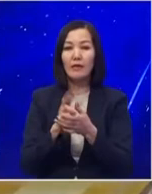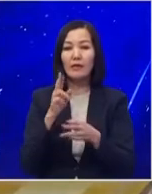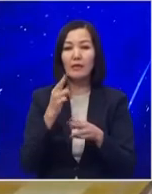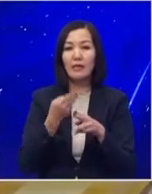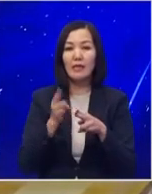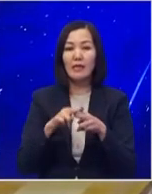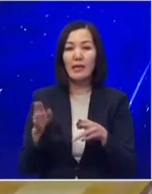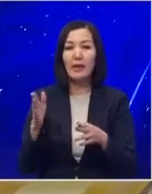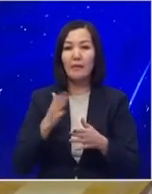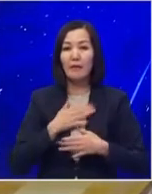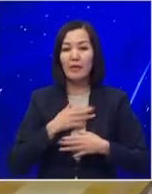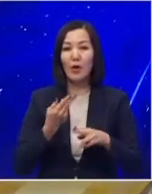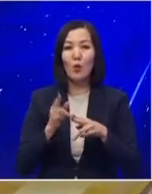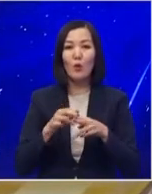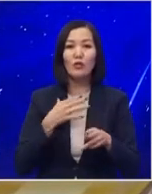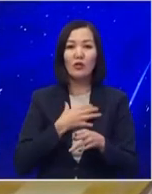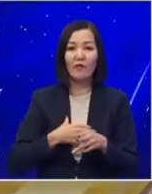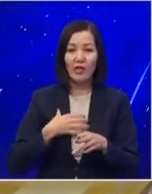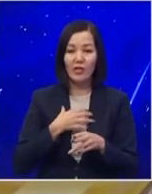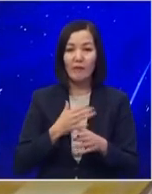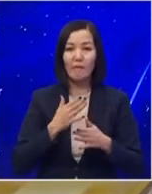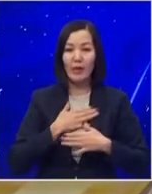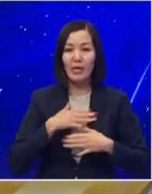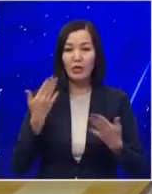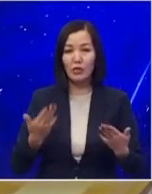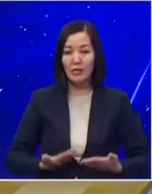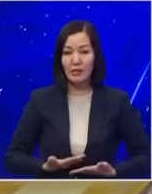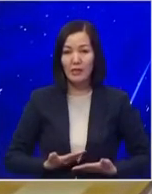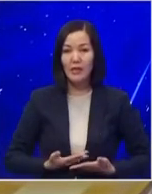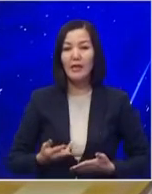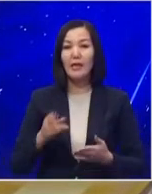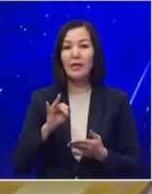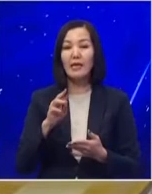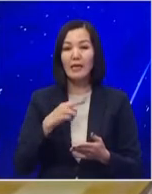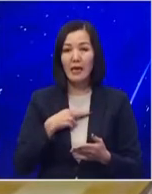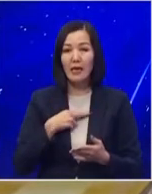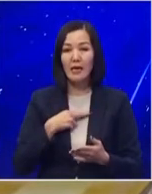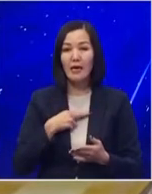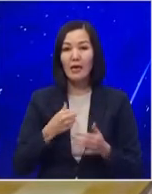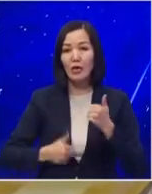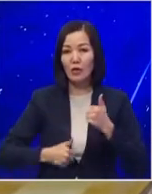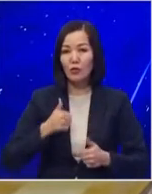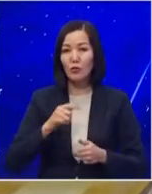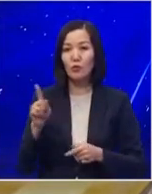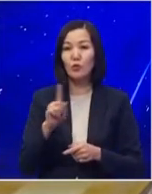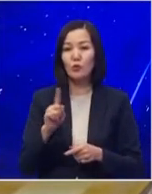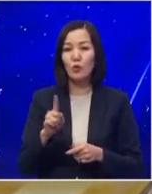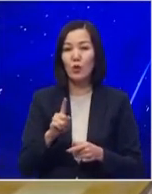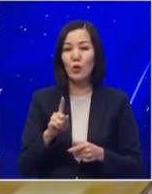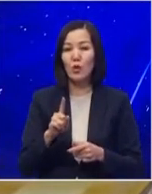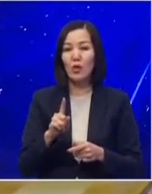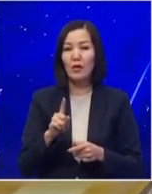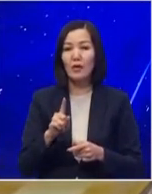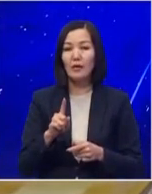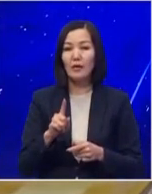очень важное в моей жизни и я я так горжусь тем что я отношусь вот